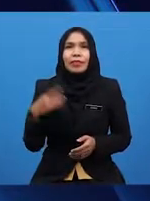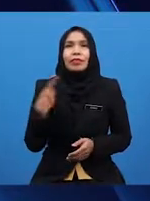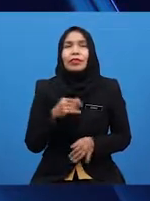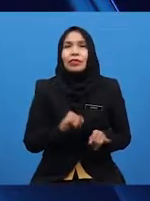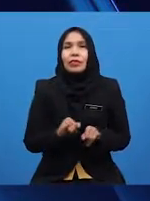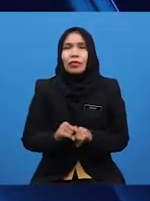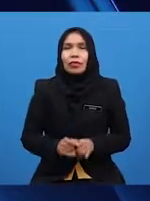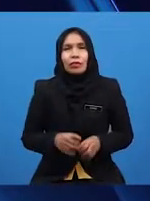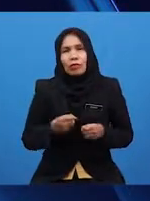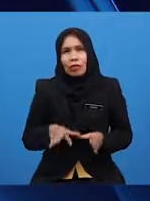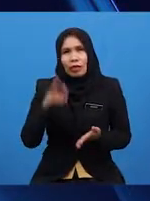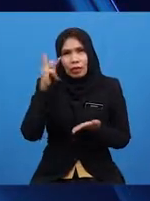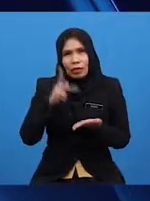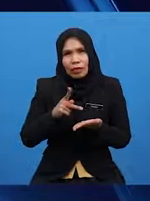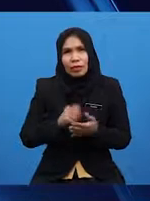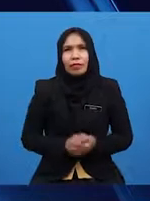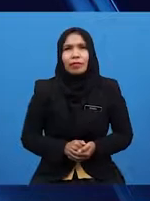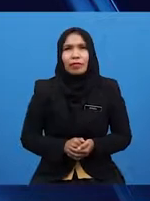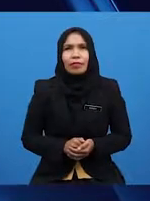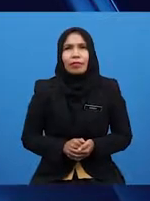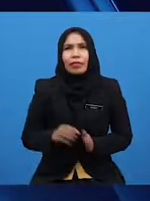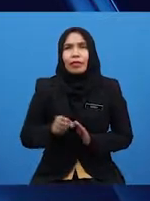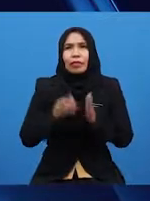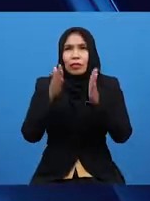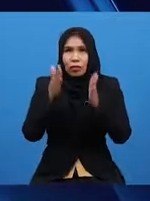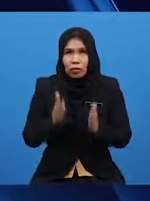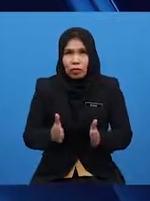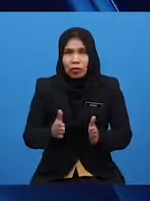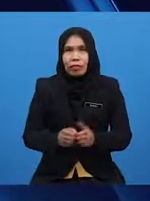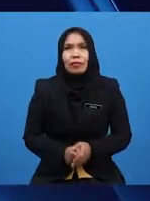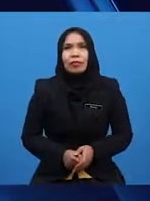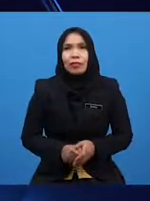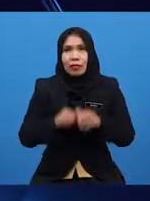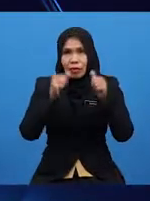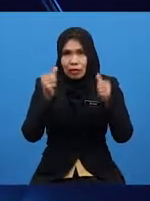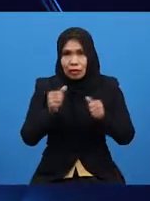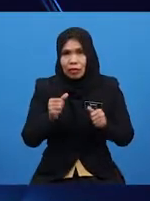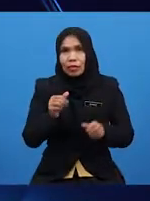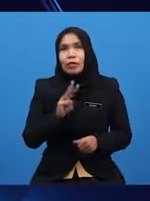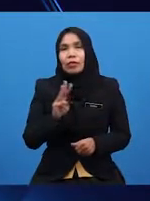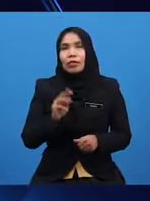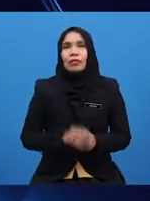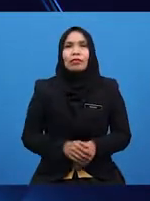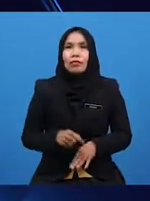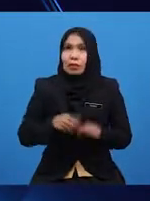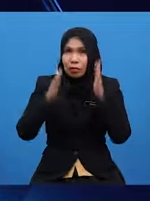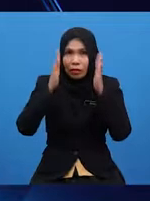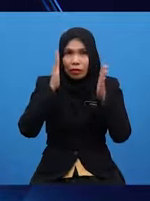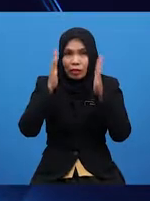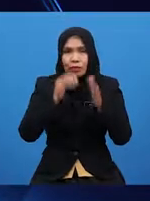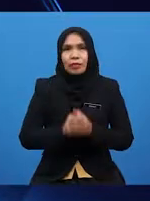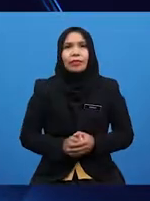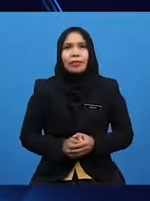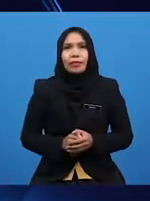Kita juga telah mengenali dengan lebih dekat seorang arcawan Malaysia. Kita tentu kagum dengan